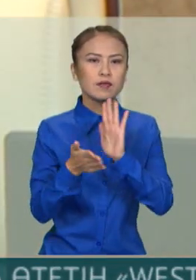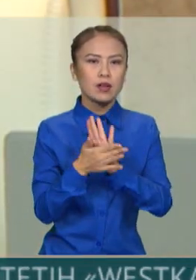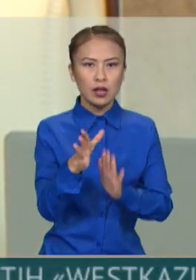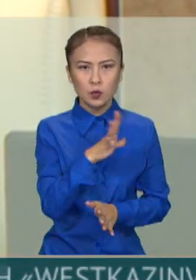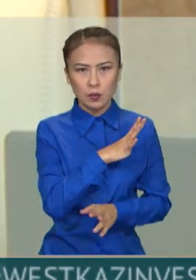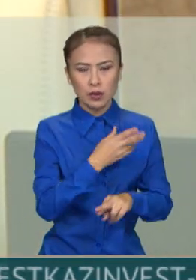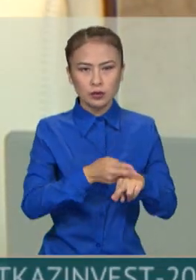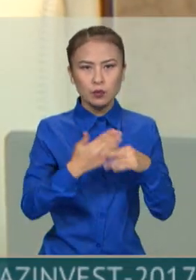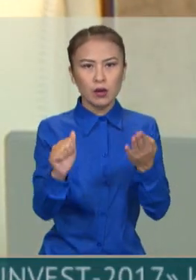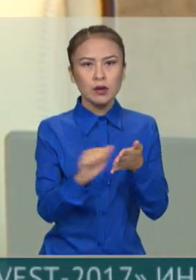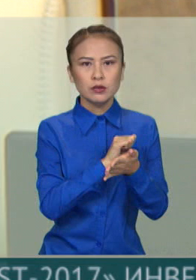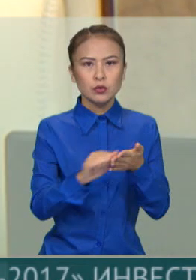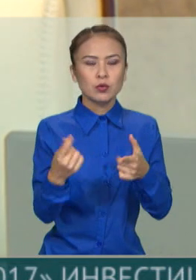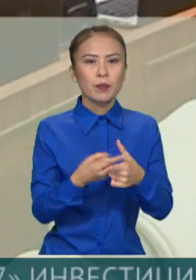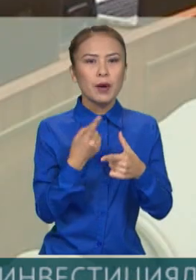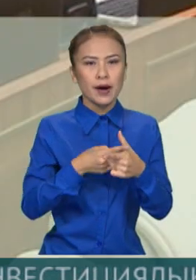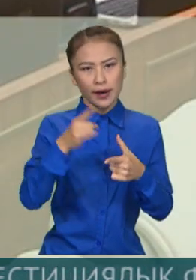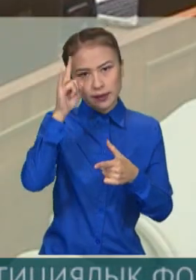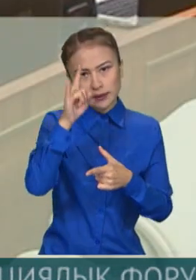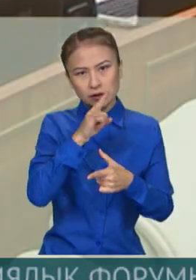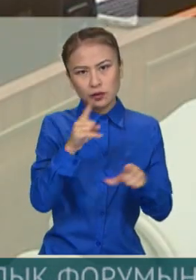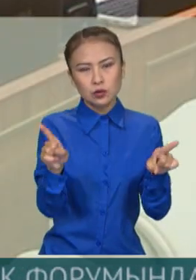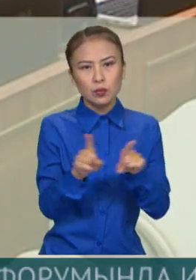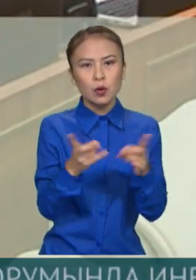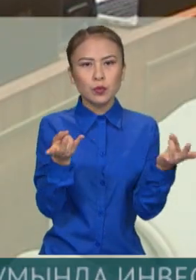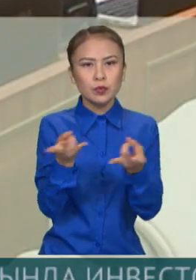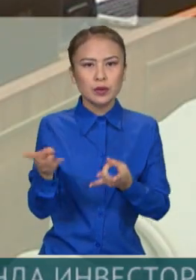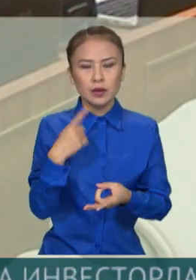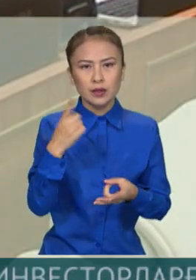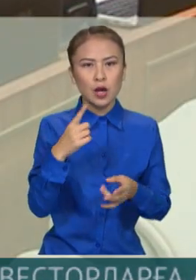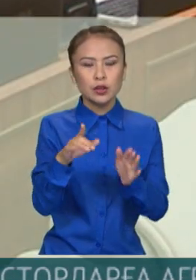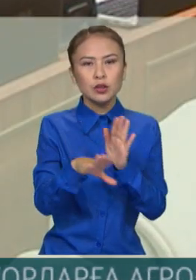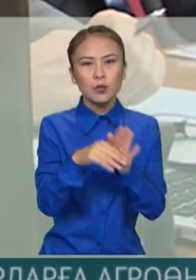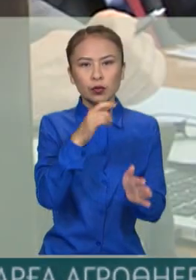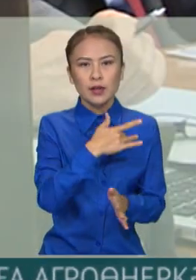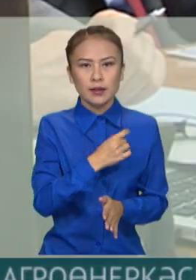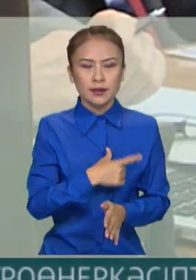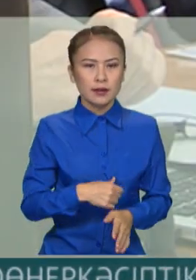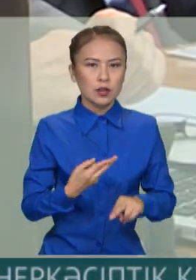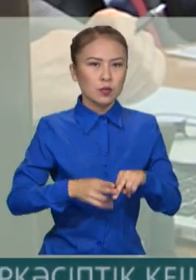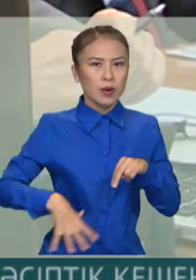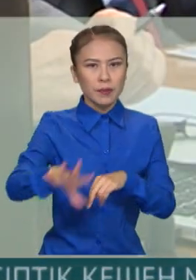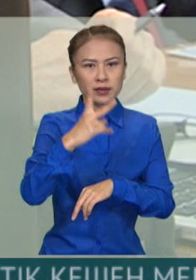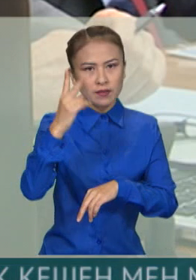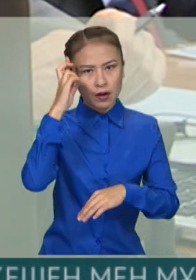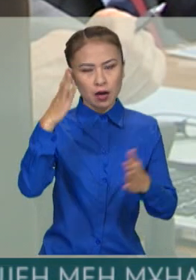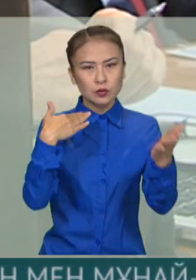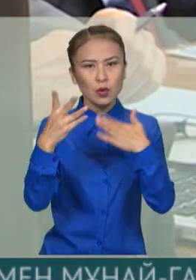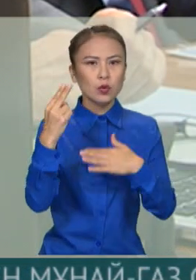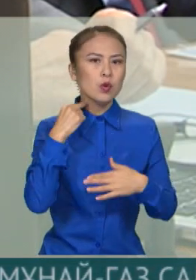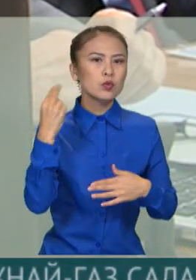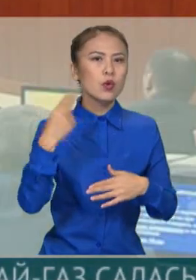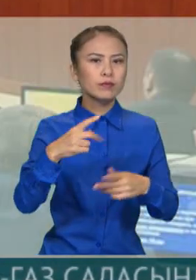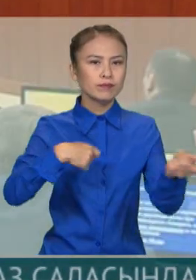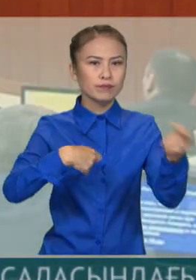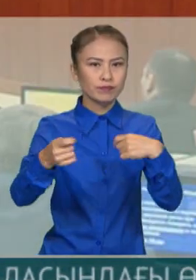ратификациялады. Бұл құжат түптеп келгенде Қазақстанның қауіпсіздігі үшін қажет, дейді депутаттар. Сондай-ақ бүгін екі ел арасында сотталған адамдарды